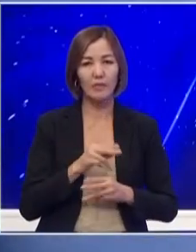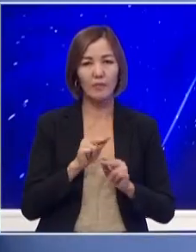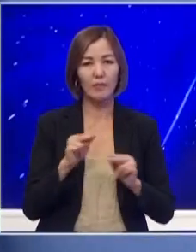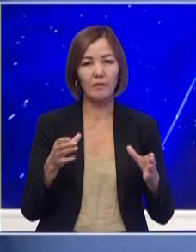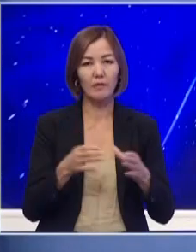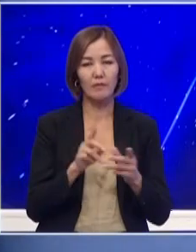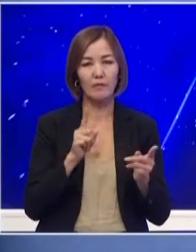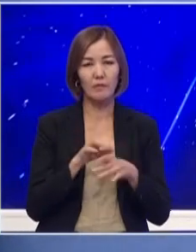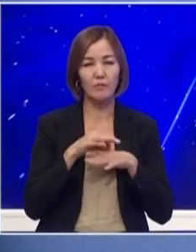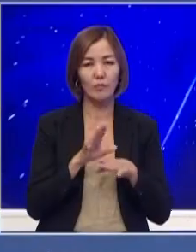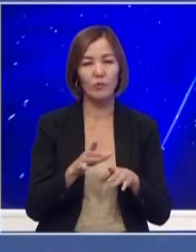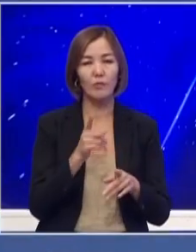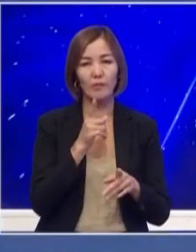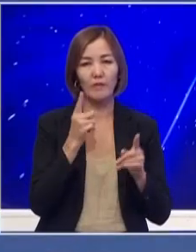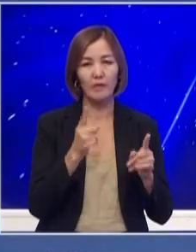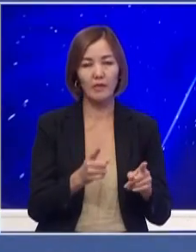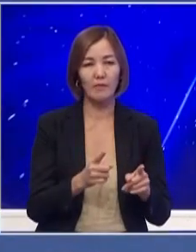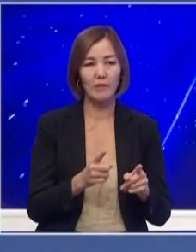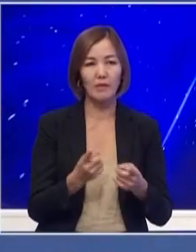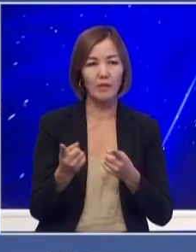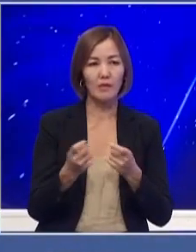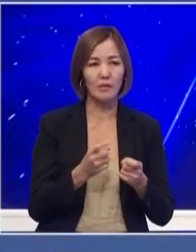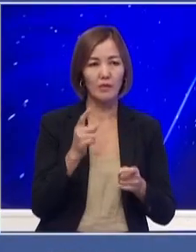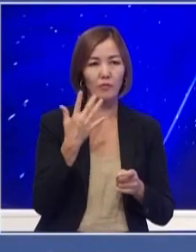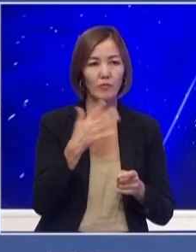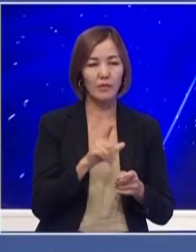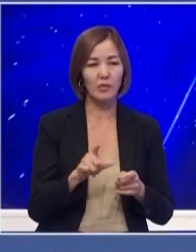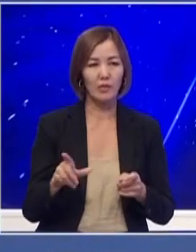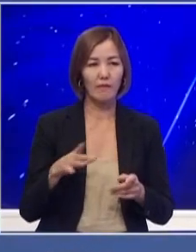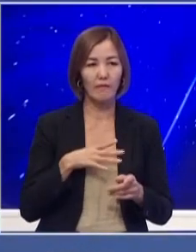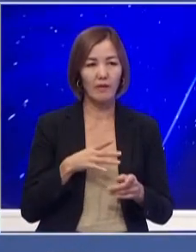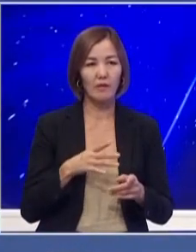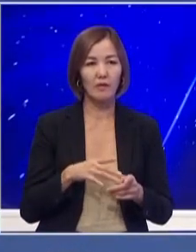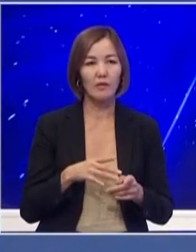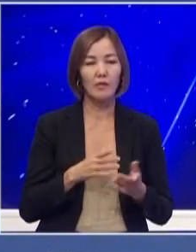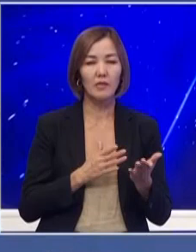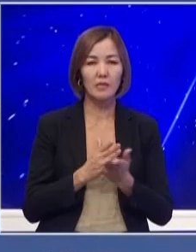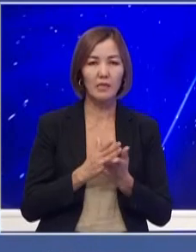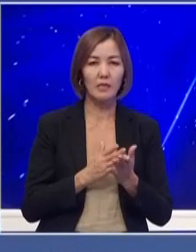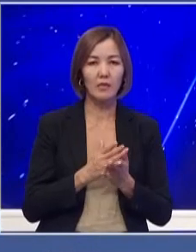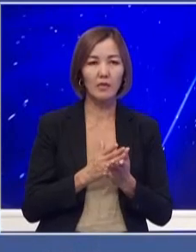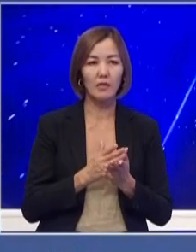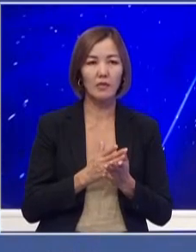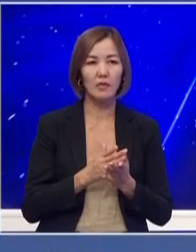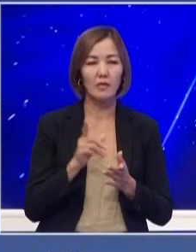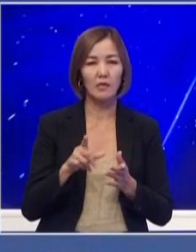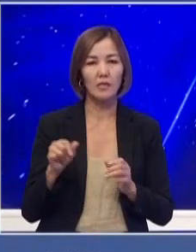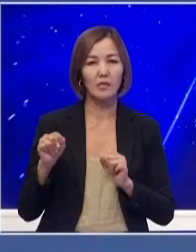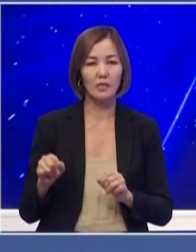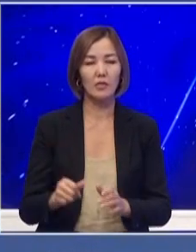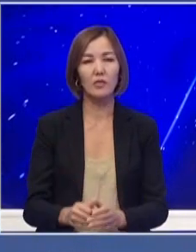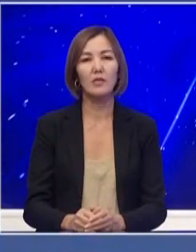преподавательским составом. Первый этап у нас задействовано порядка 150 человек, сотрудников органов гражданской защиты.